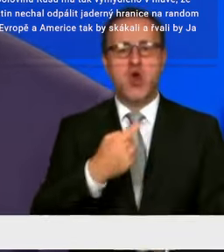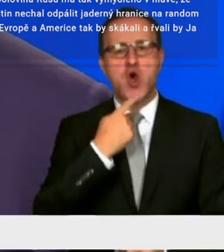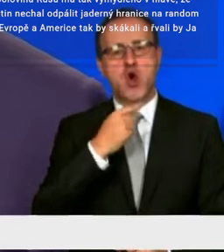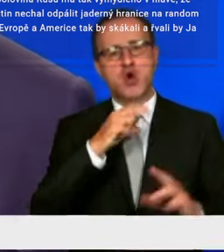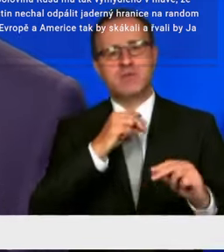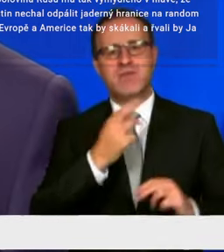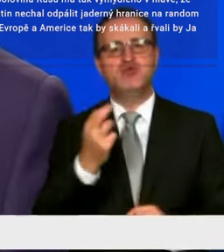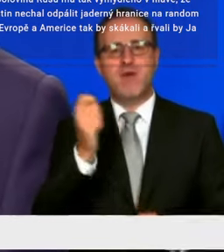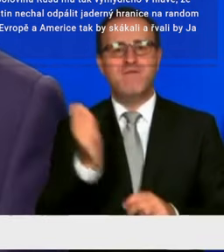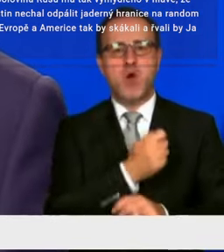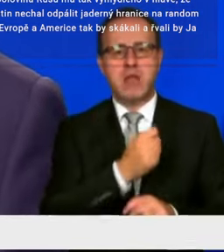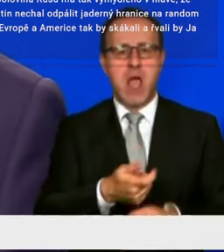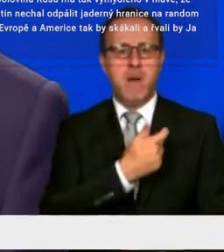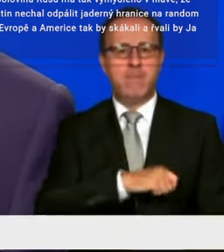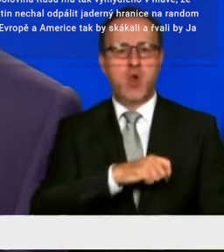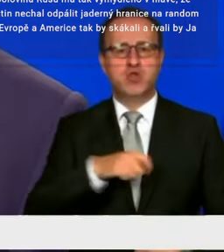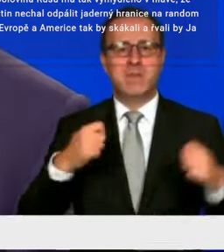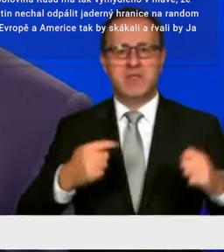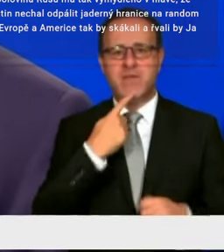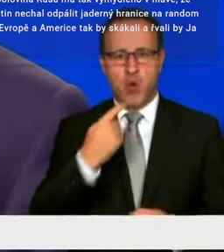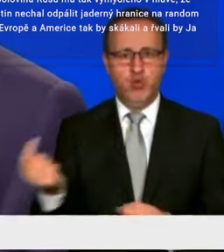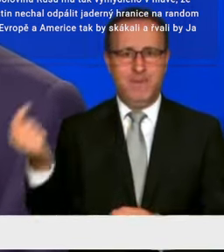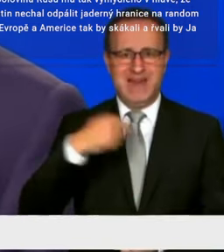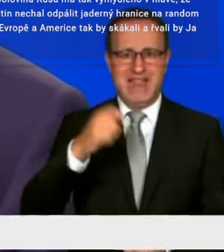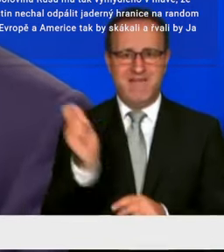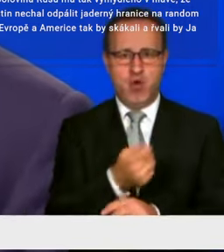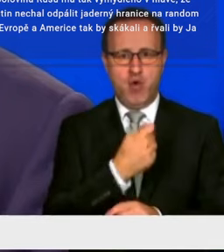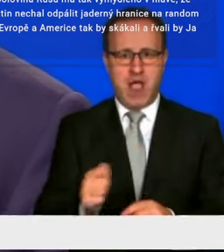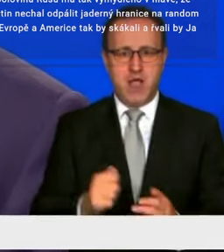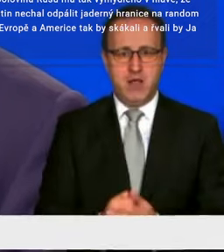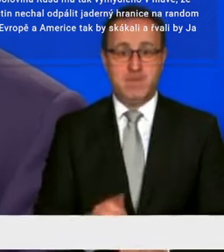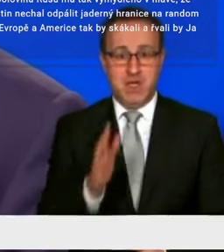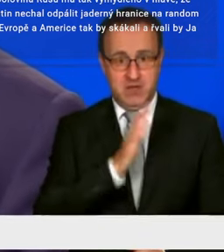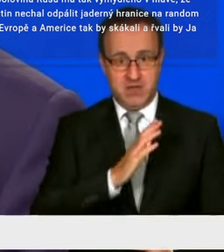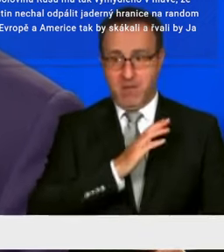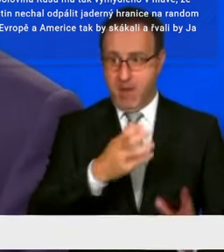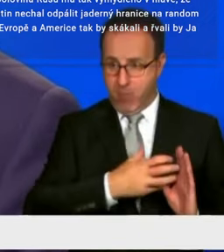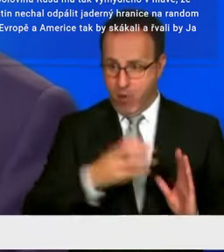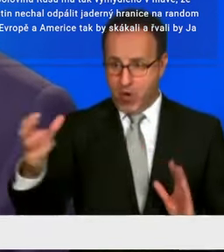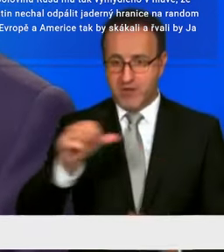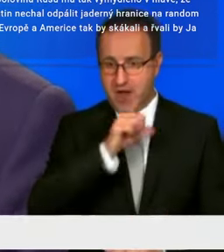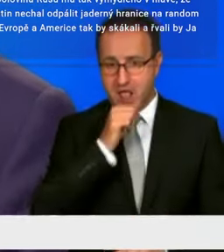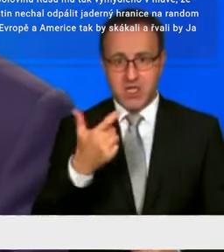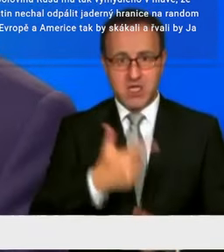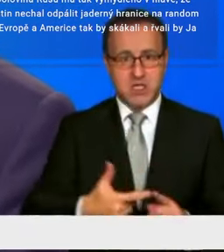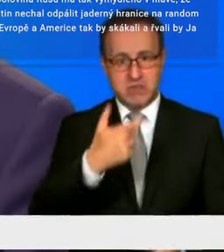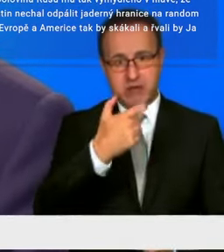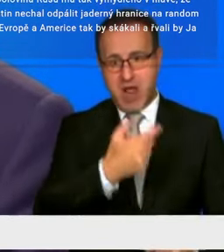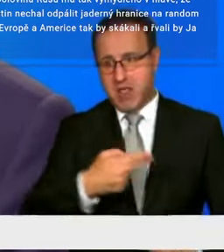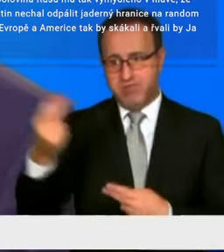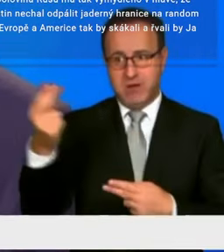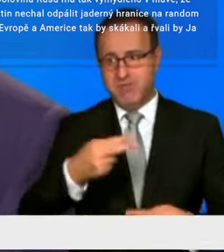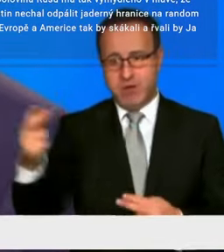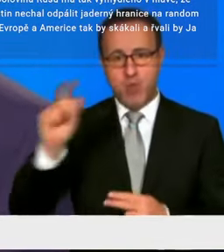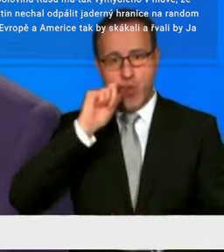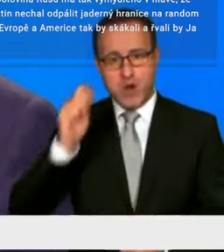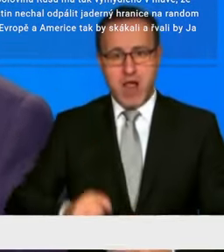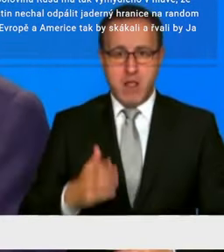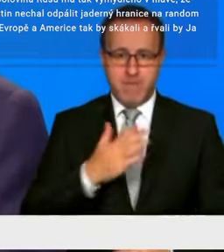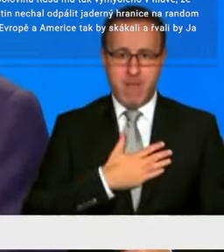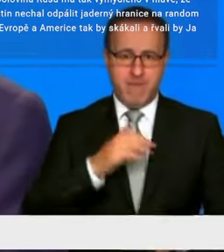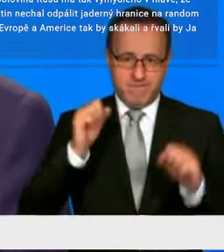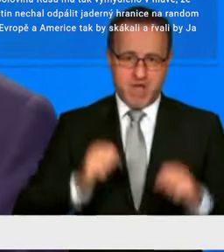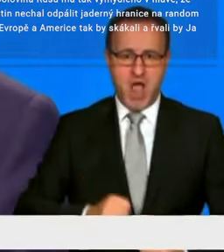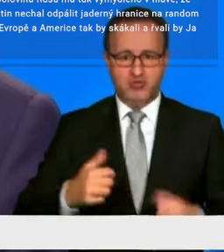prezident povie že vojna je už na ceste k nám tak v tomto prípade ak chceme pokračovať len v posielaní zbraní na ukra Ukrajinu mám vážne obavy že ten konflikt